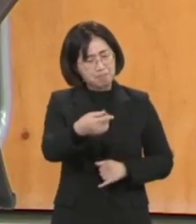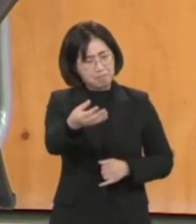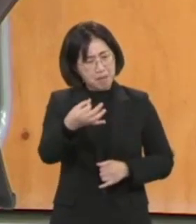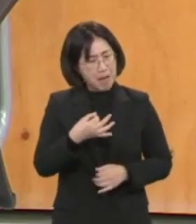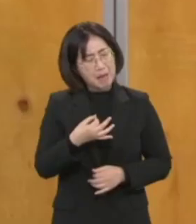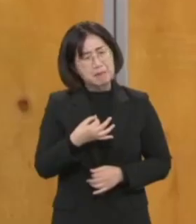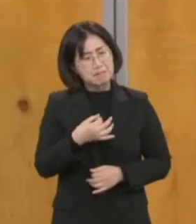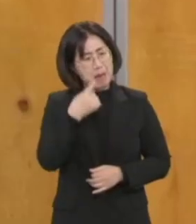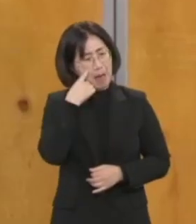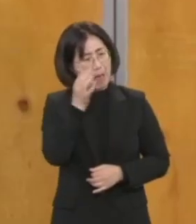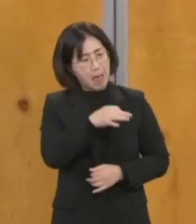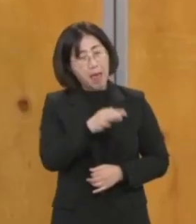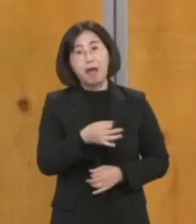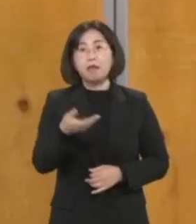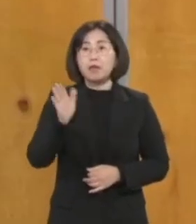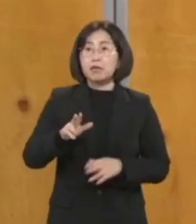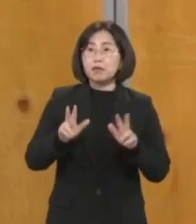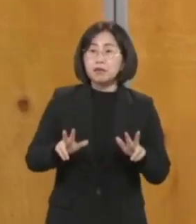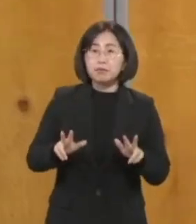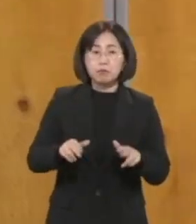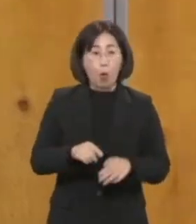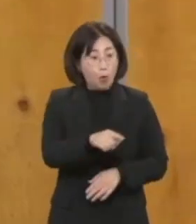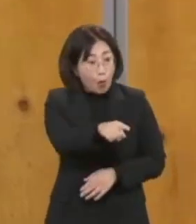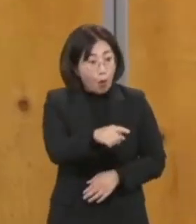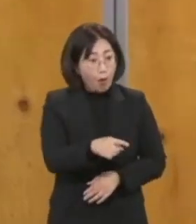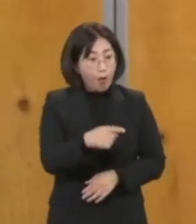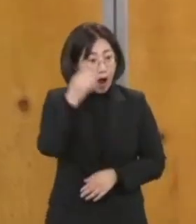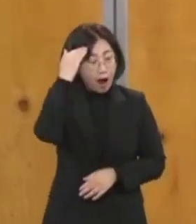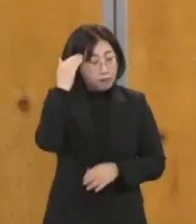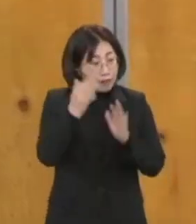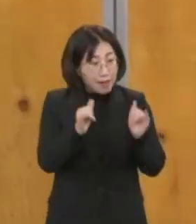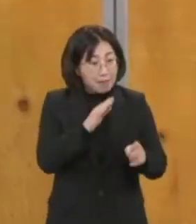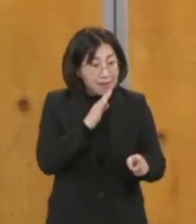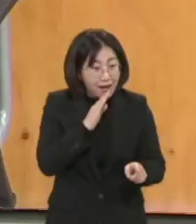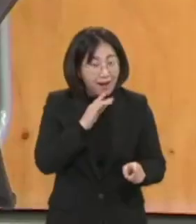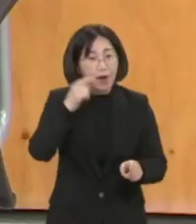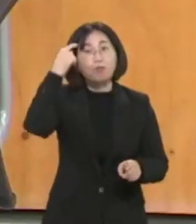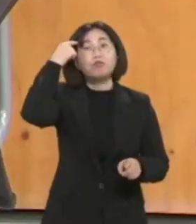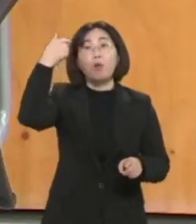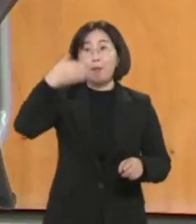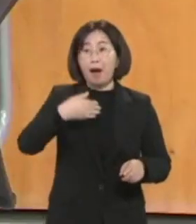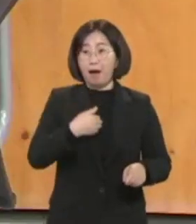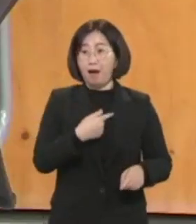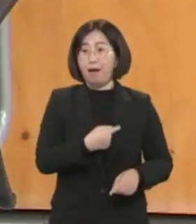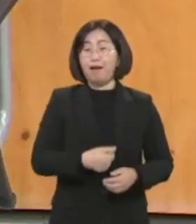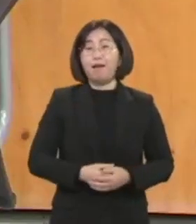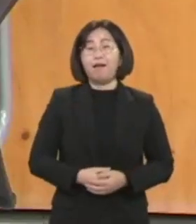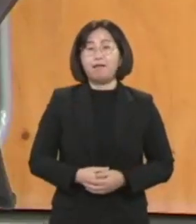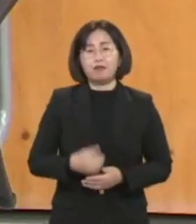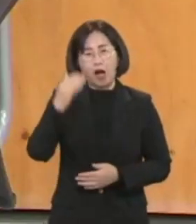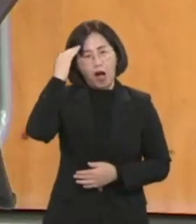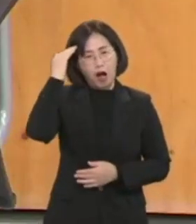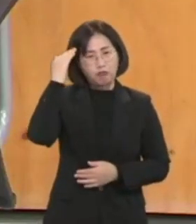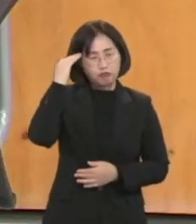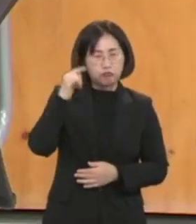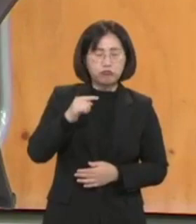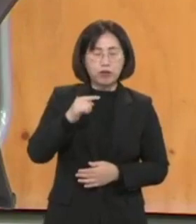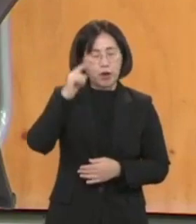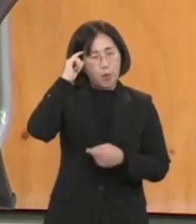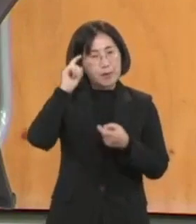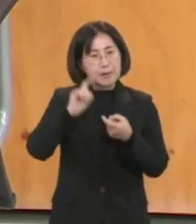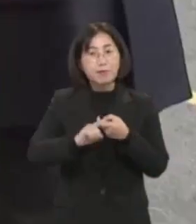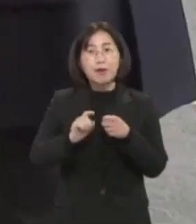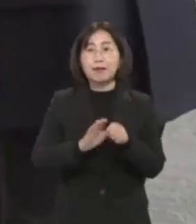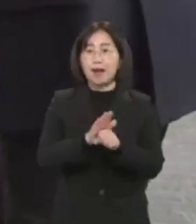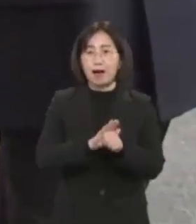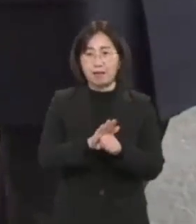있는데 지금은 딱 보면 너 혹시 코리아라고 물어봐요이 정도로 한국에 대한 굉장한 관심과 애정이